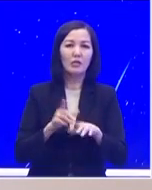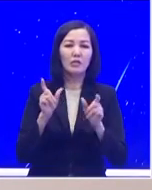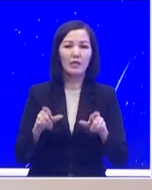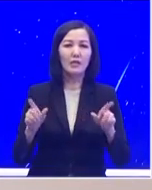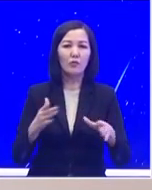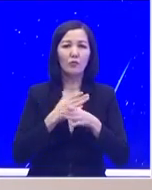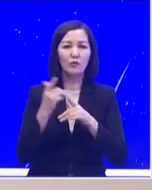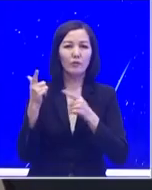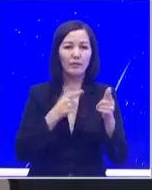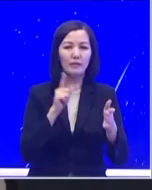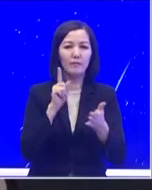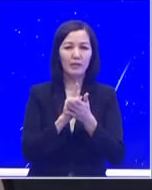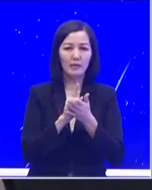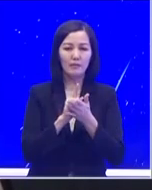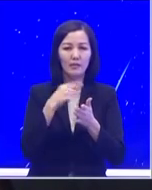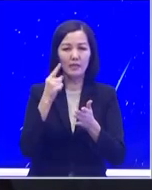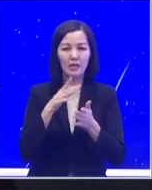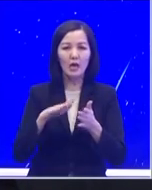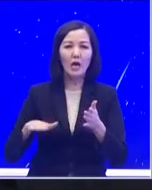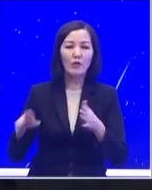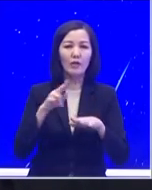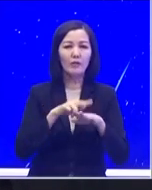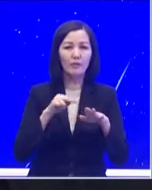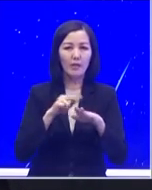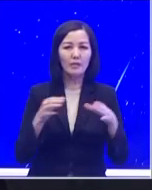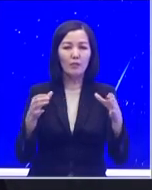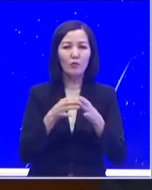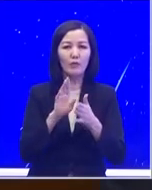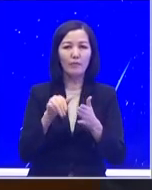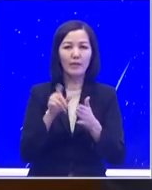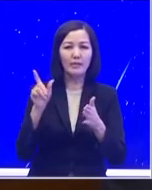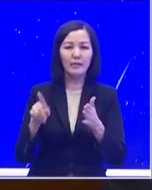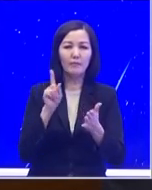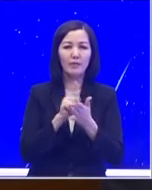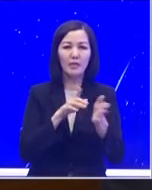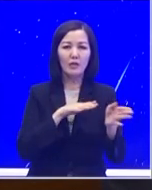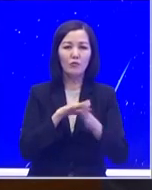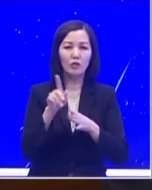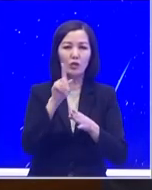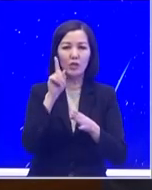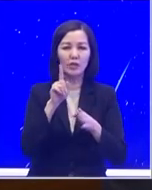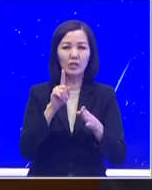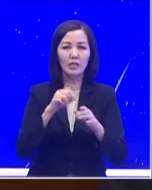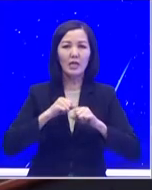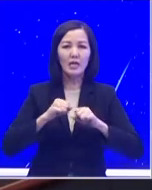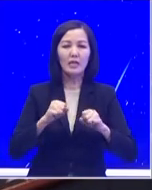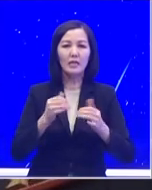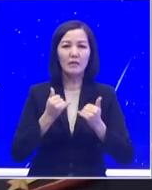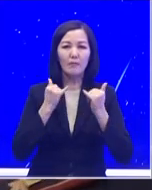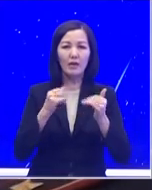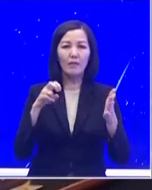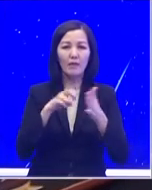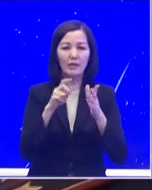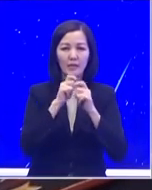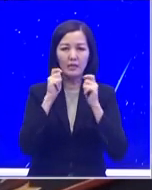болғандарға көмектесу біздің абыройлы міндетіміз, дейді. Ал аудандық полиция бөлімі бастығының міндетін атқарушы жас жігіттердің ерліктерін